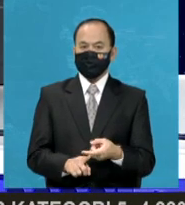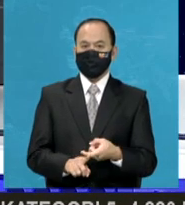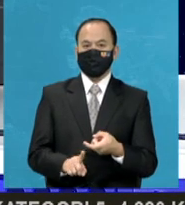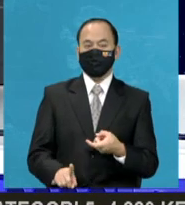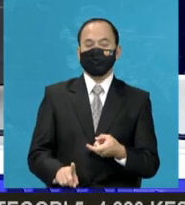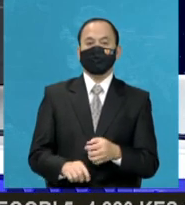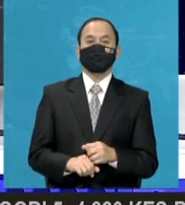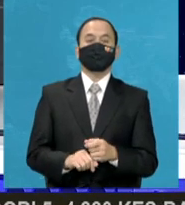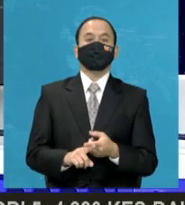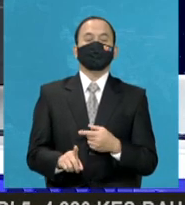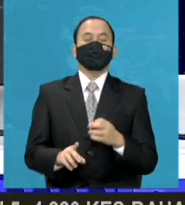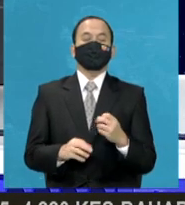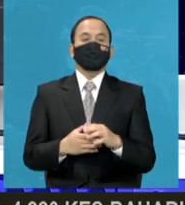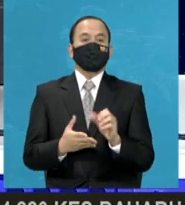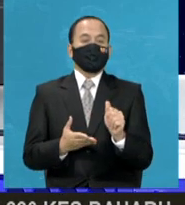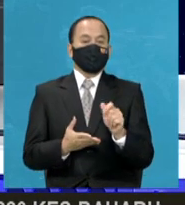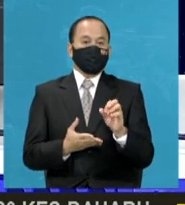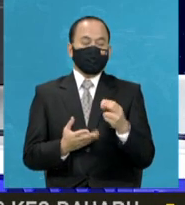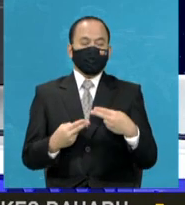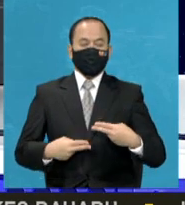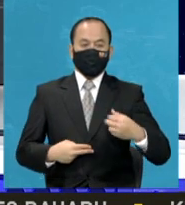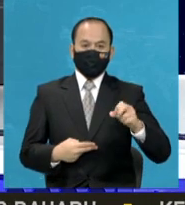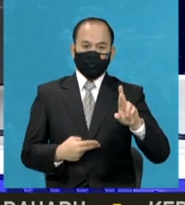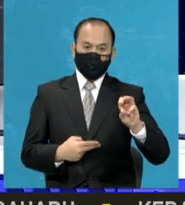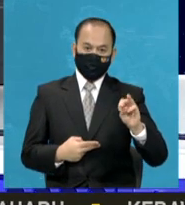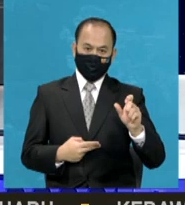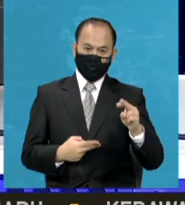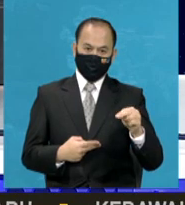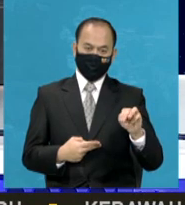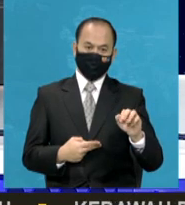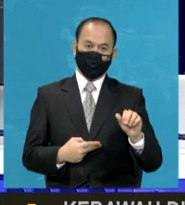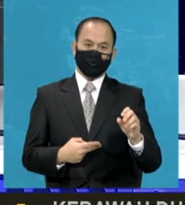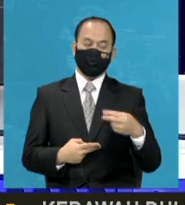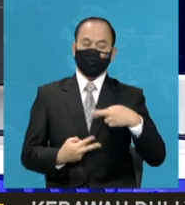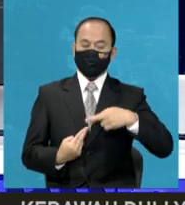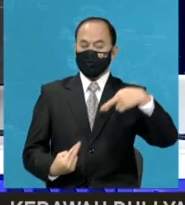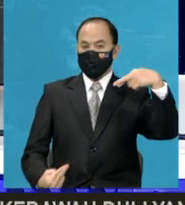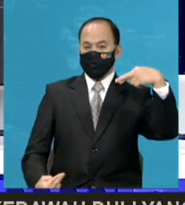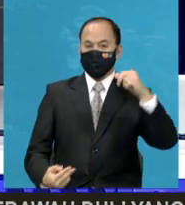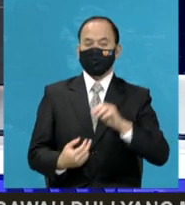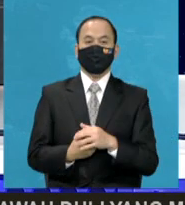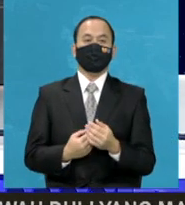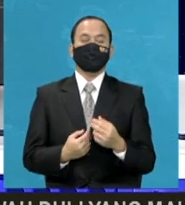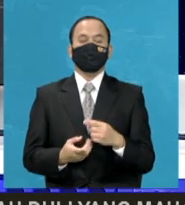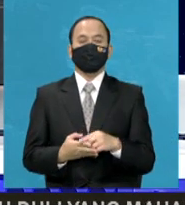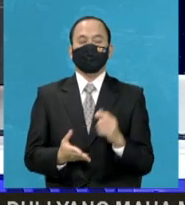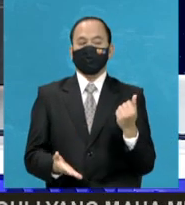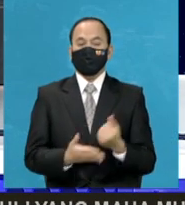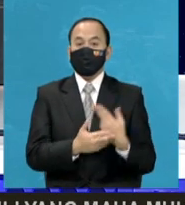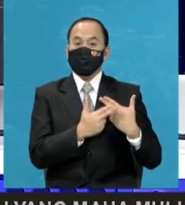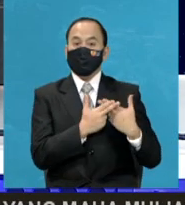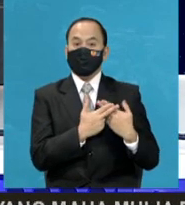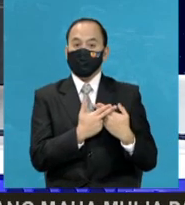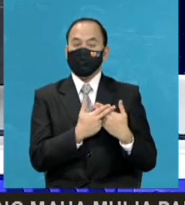kesiapsiagaan essence kepentingan quality dan kerohanian anggota merupakan salah satu penyumbang dengan keutuhan Angkatan